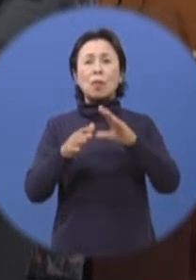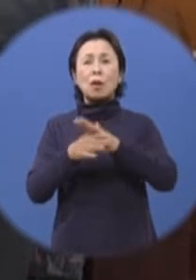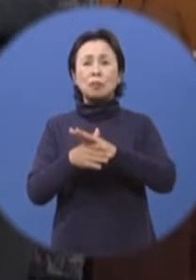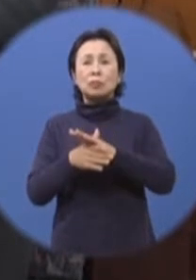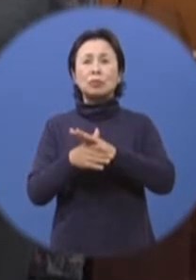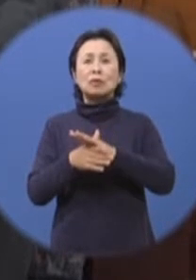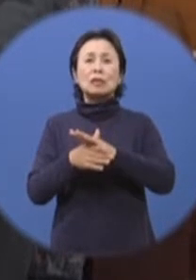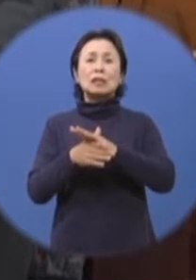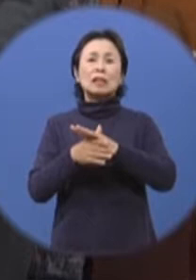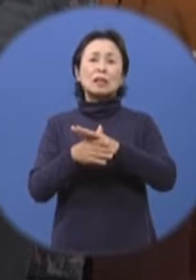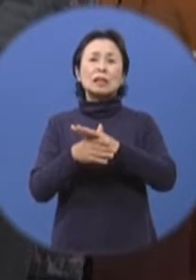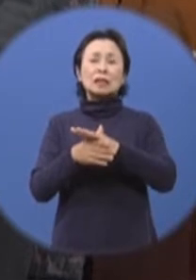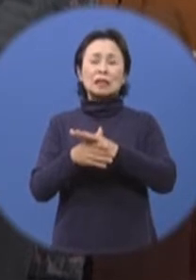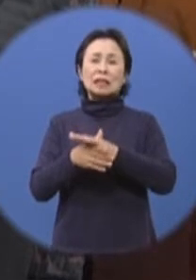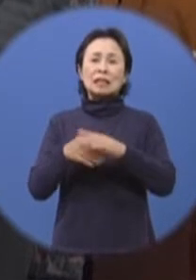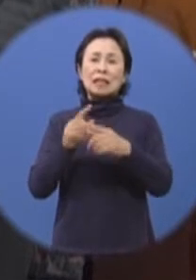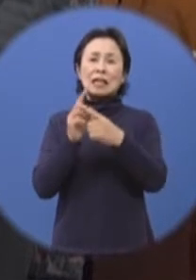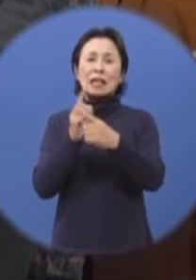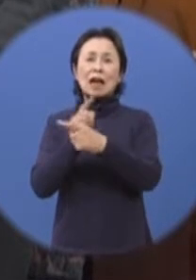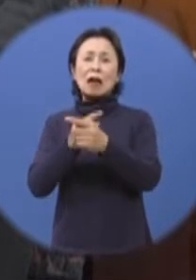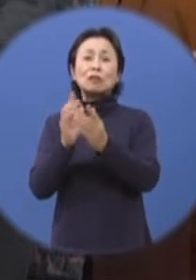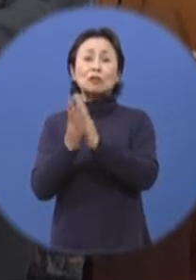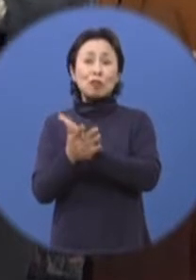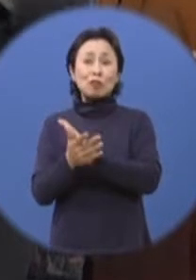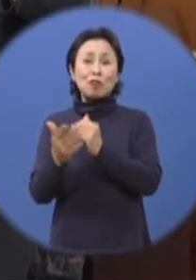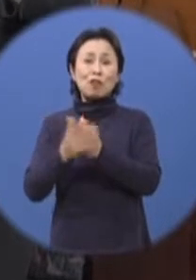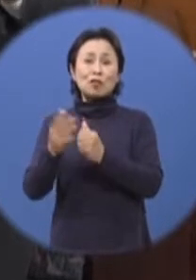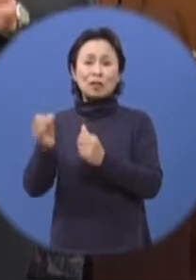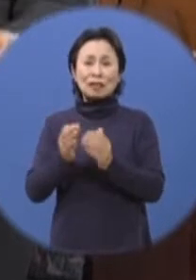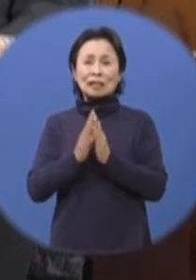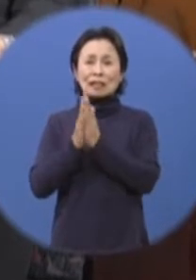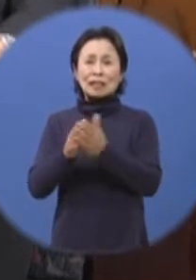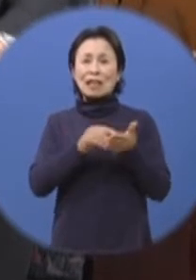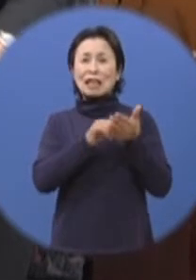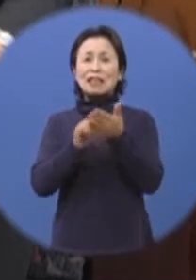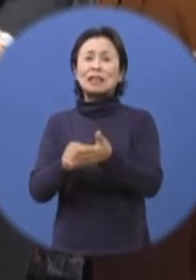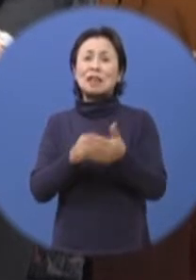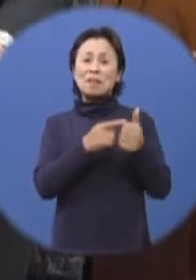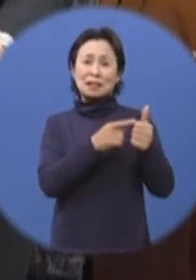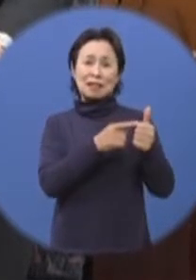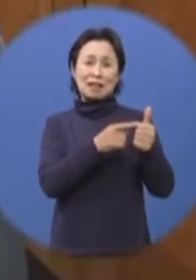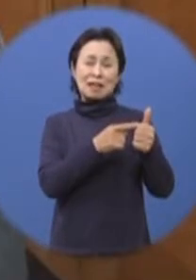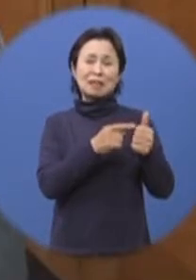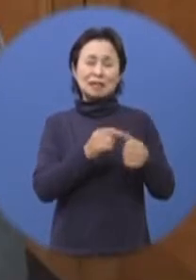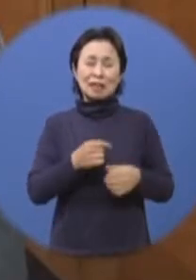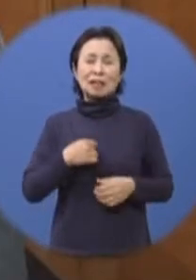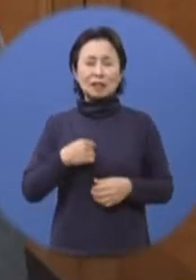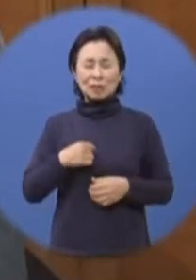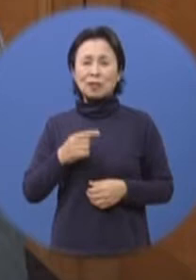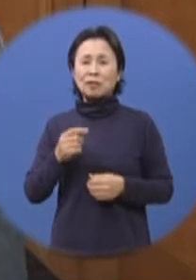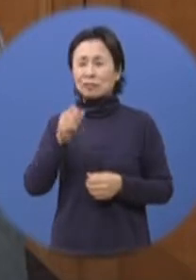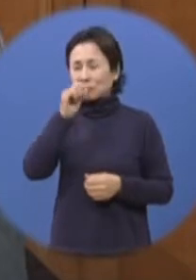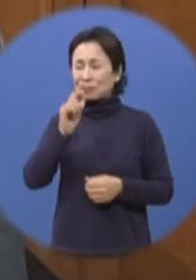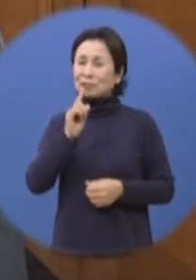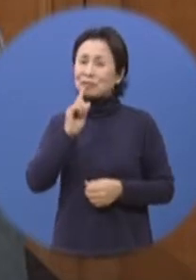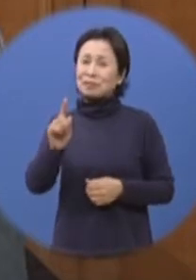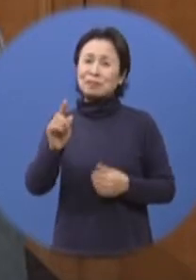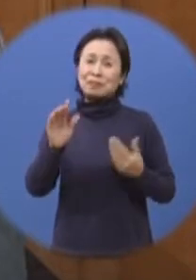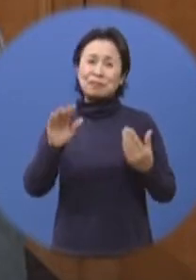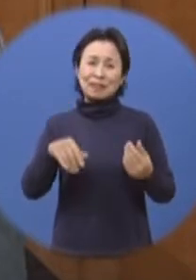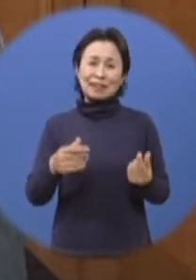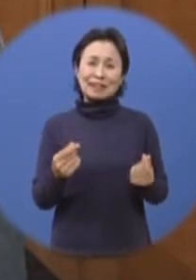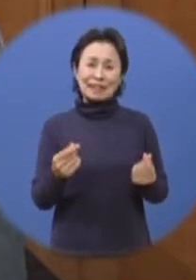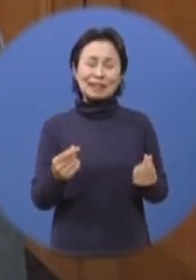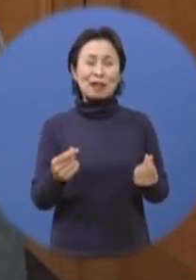を貰いに行かれてたんですで果たしからもちろんはよろしくと言っておりましたけどそういうふうに何かちょっと